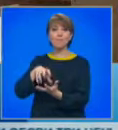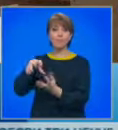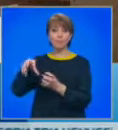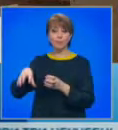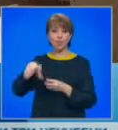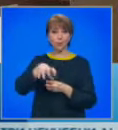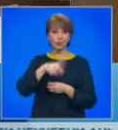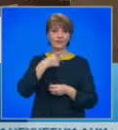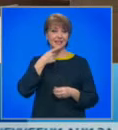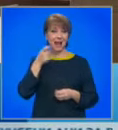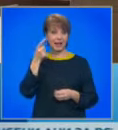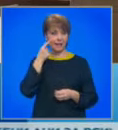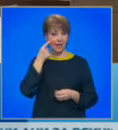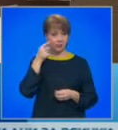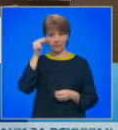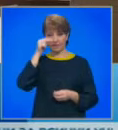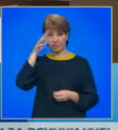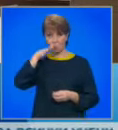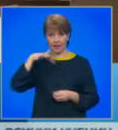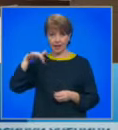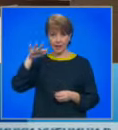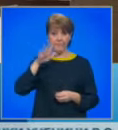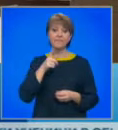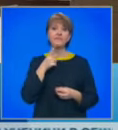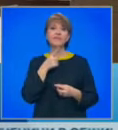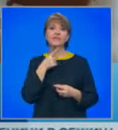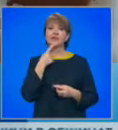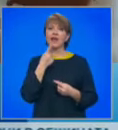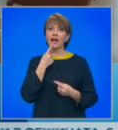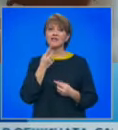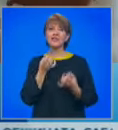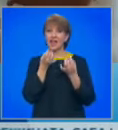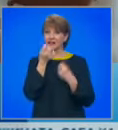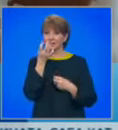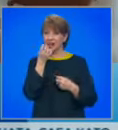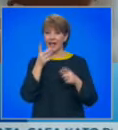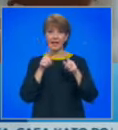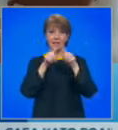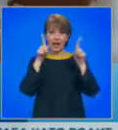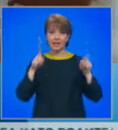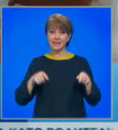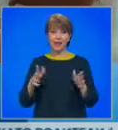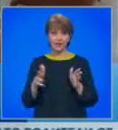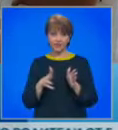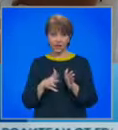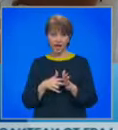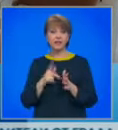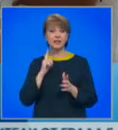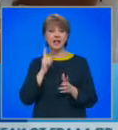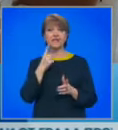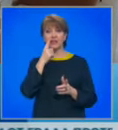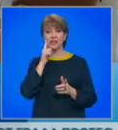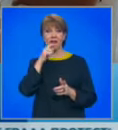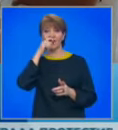страната, твърдят те. От бранша казват още, че зелените сертификати е трябвало да важат